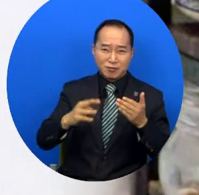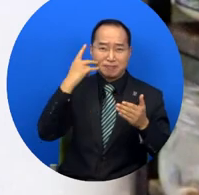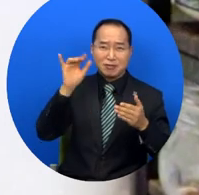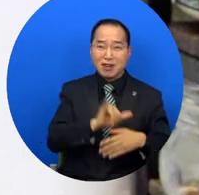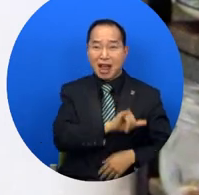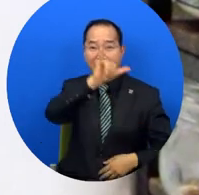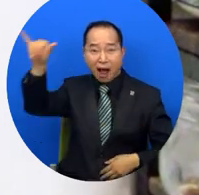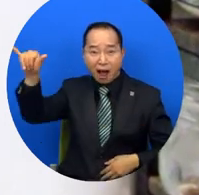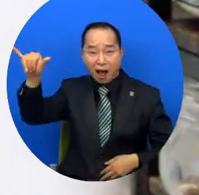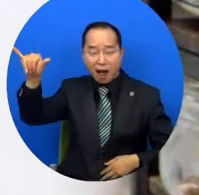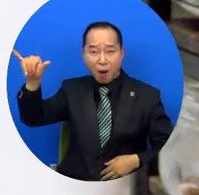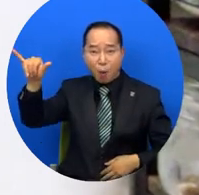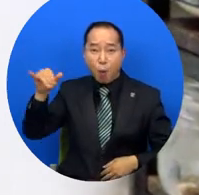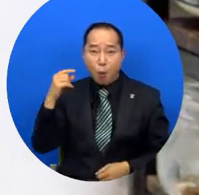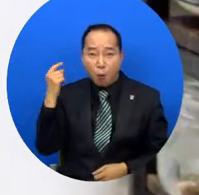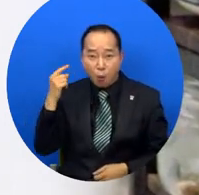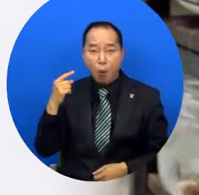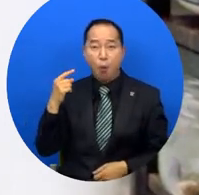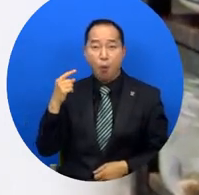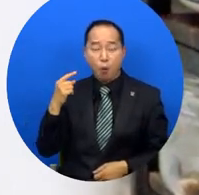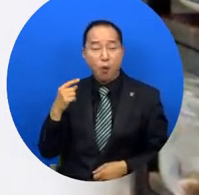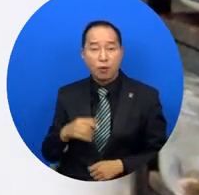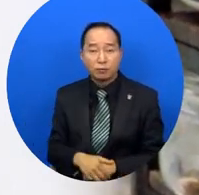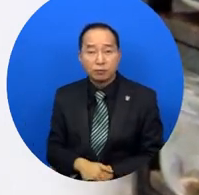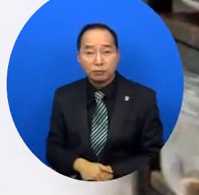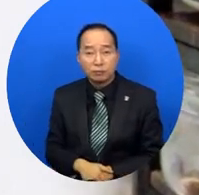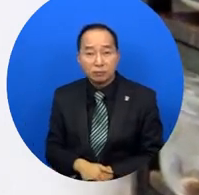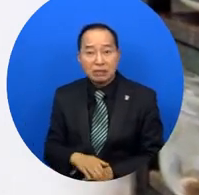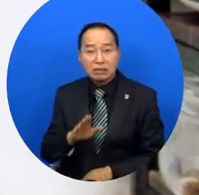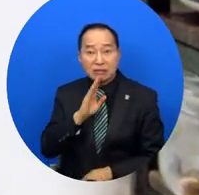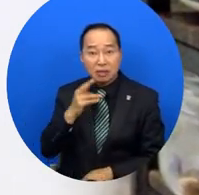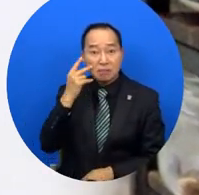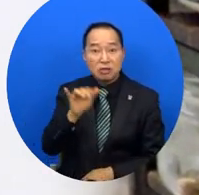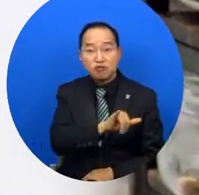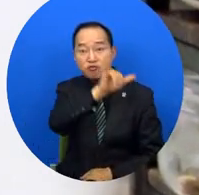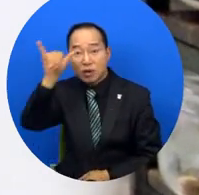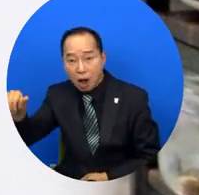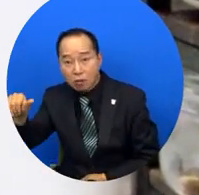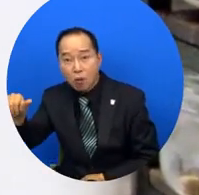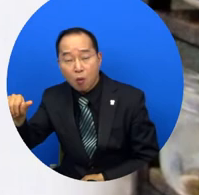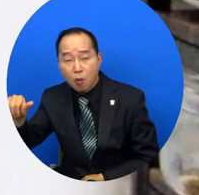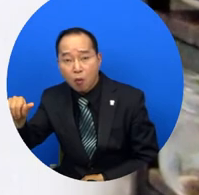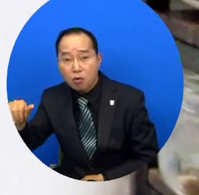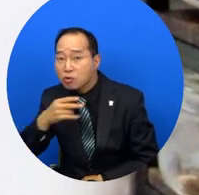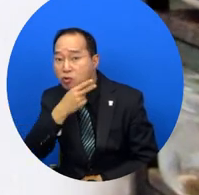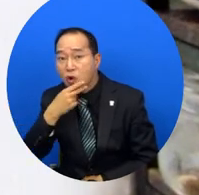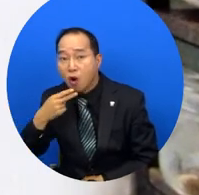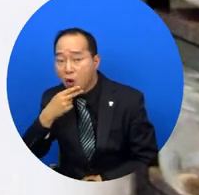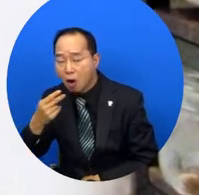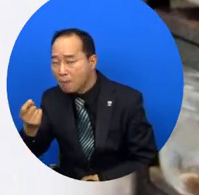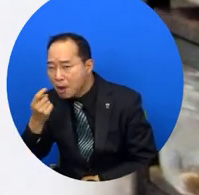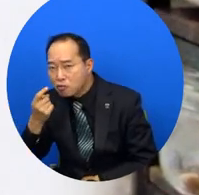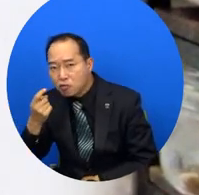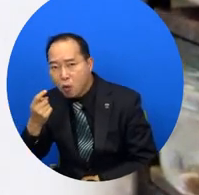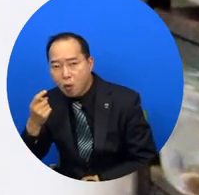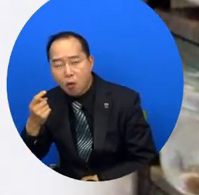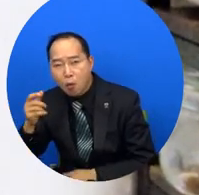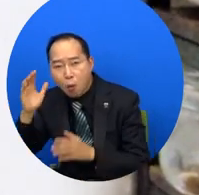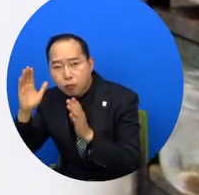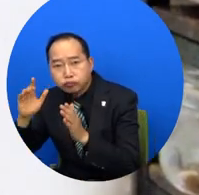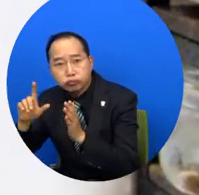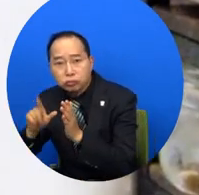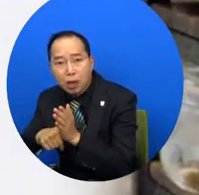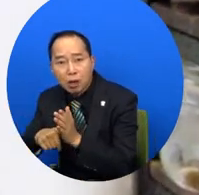나서 미국으로 건너가셨다고 들었고 알고 있는데 실제로 미국 가서 그 영어를